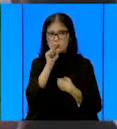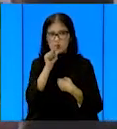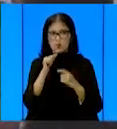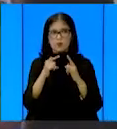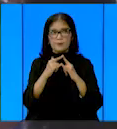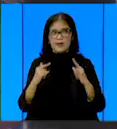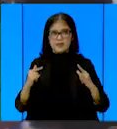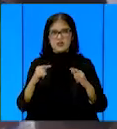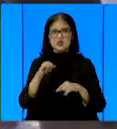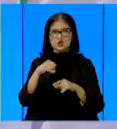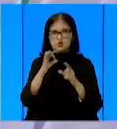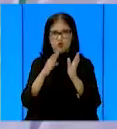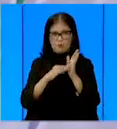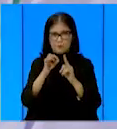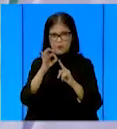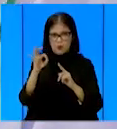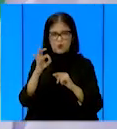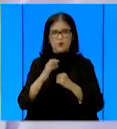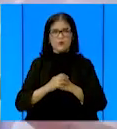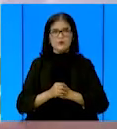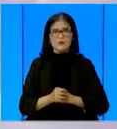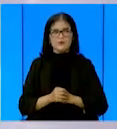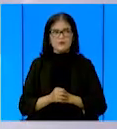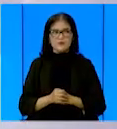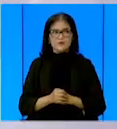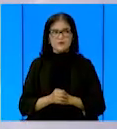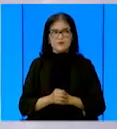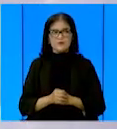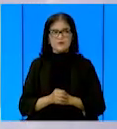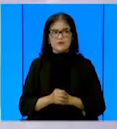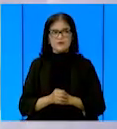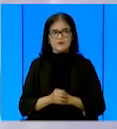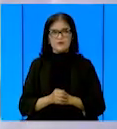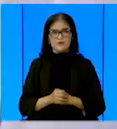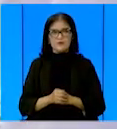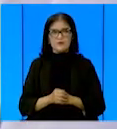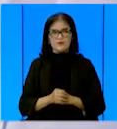jompo. Dari Medan, Sumatera Utara, Tim Liputan melaporkan.